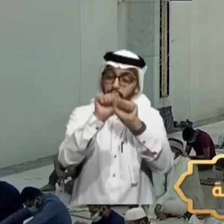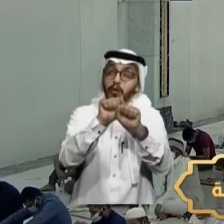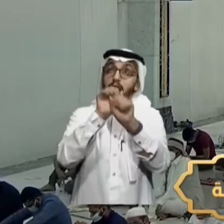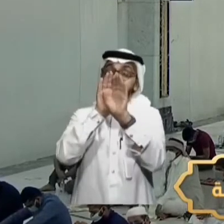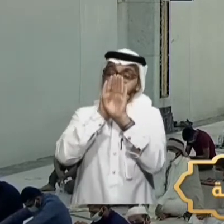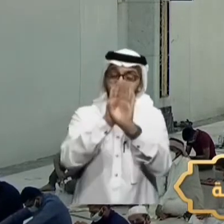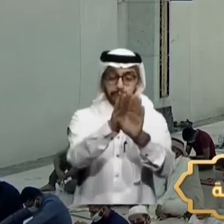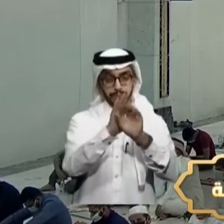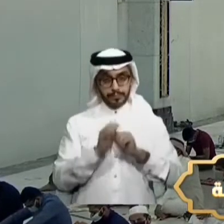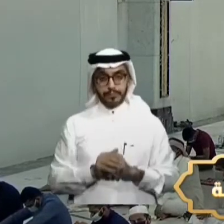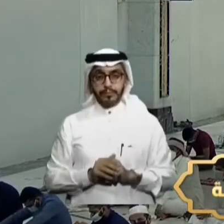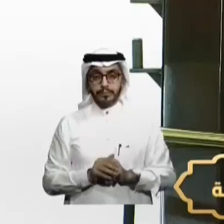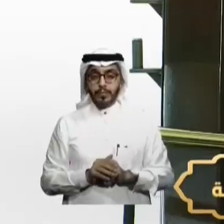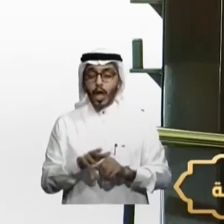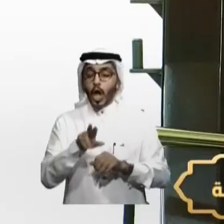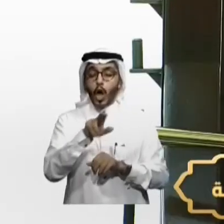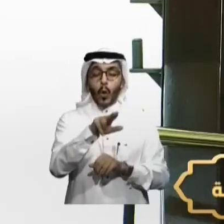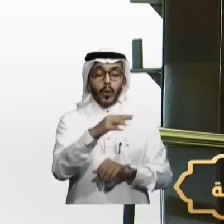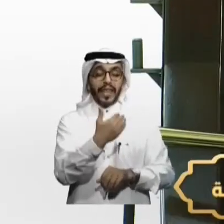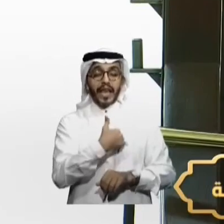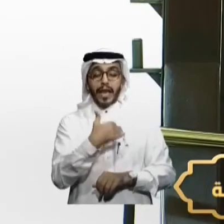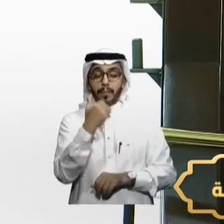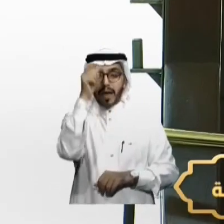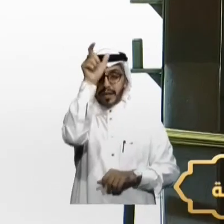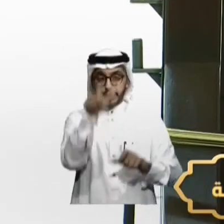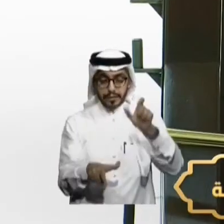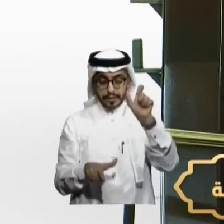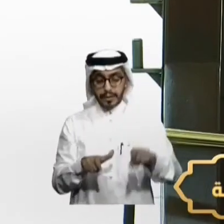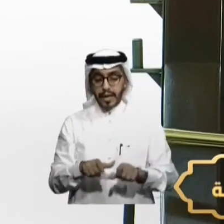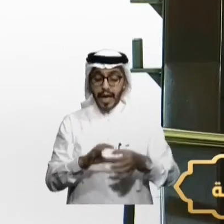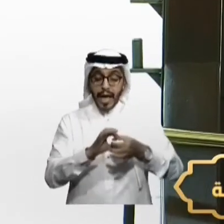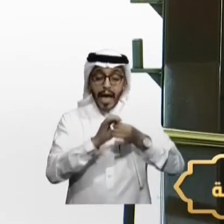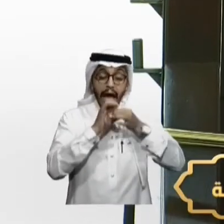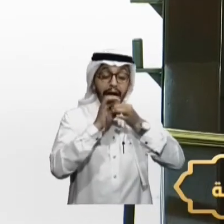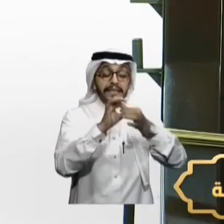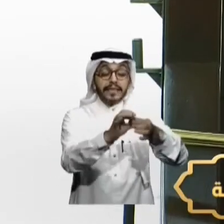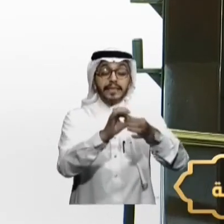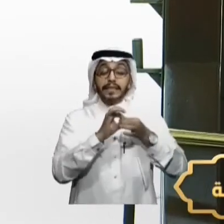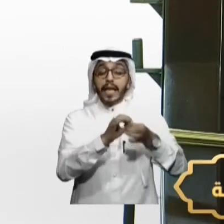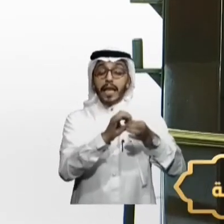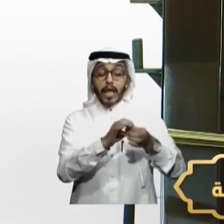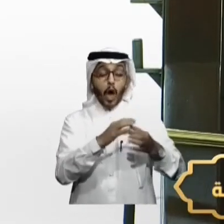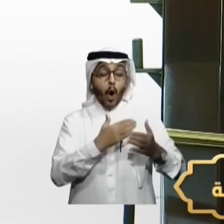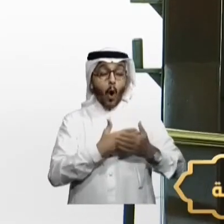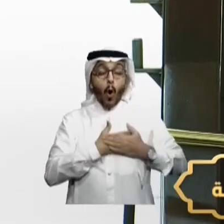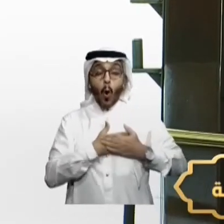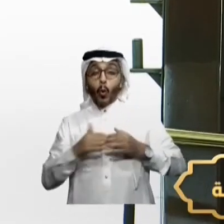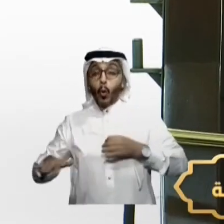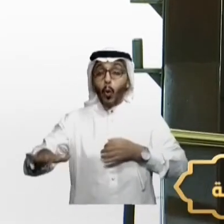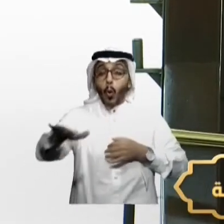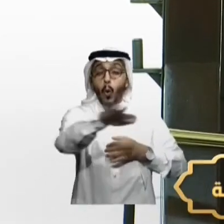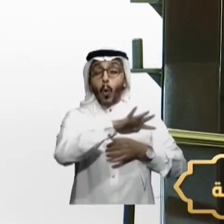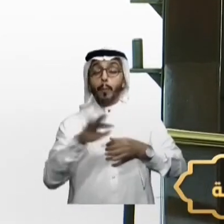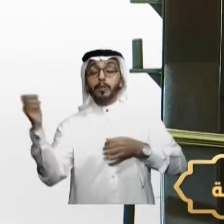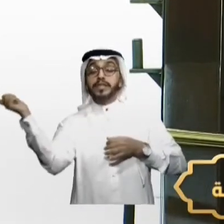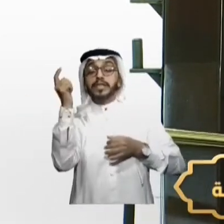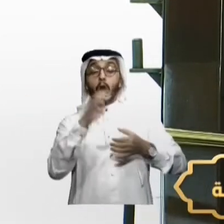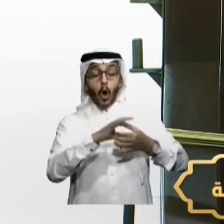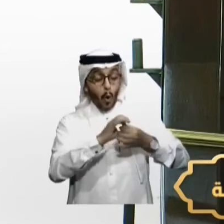والتمكينُ حليفَكم. إخوة الإيمان، إن صلة الأمة ومحبتها